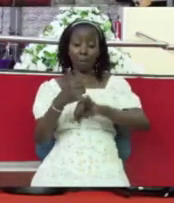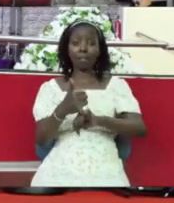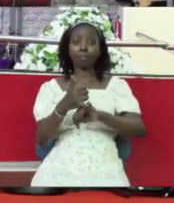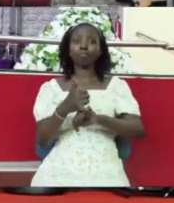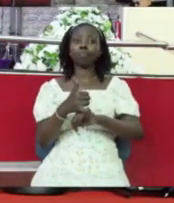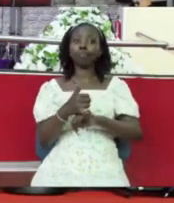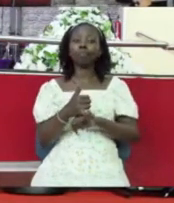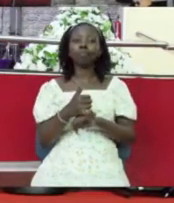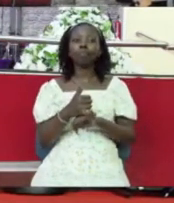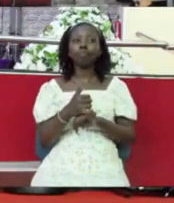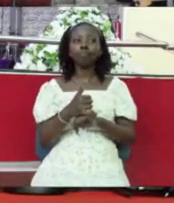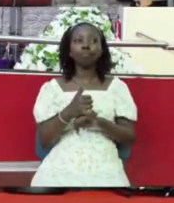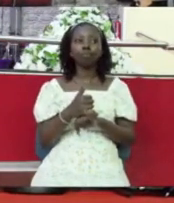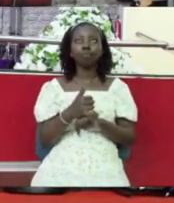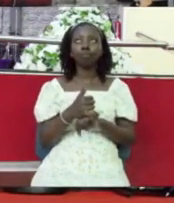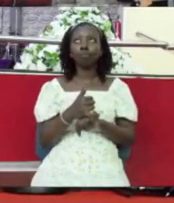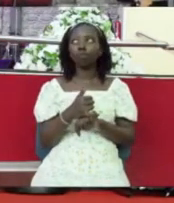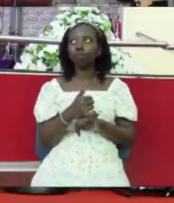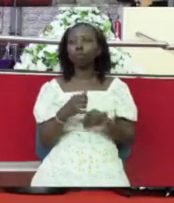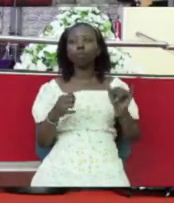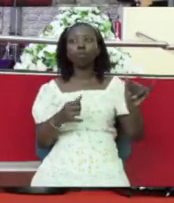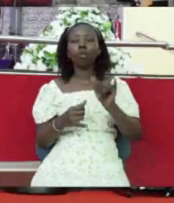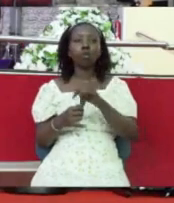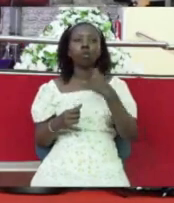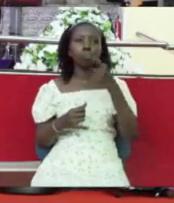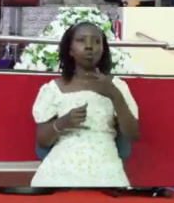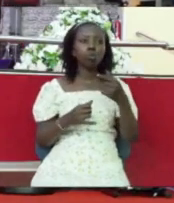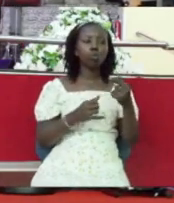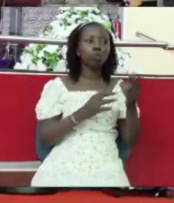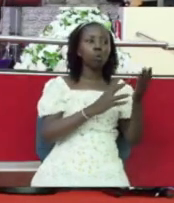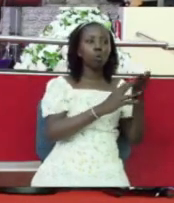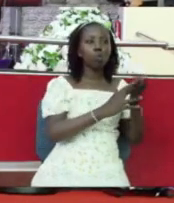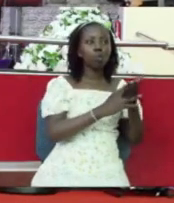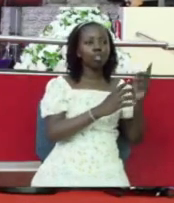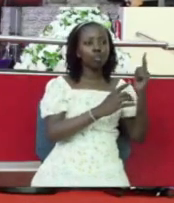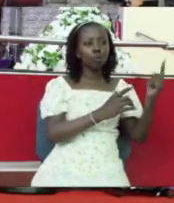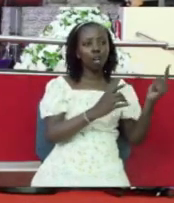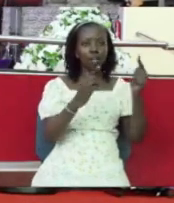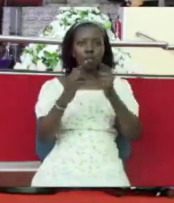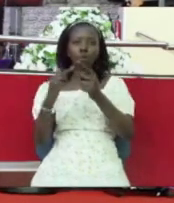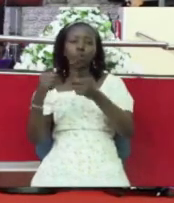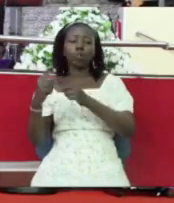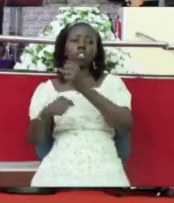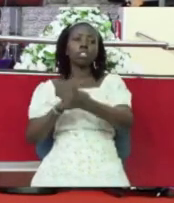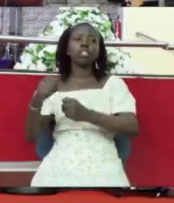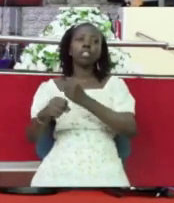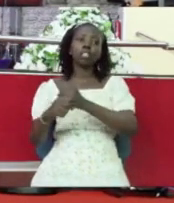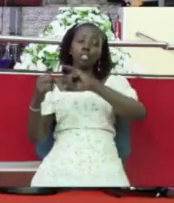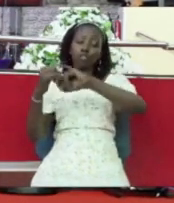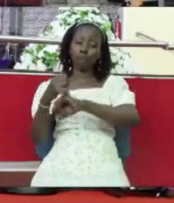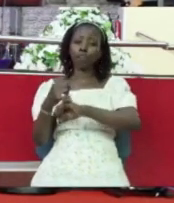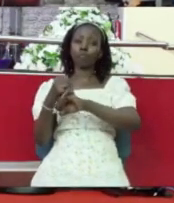Wakati unaoa. Those of us who are between 1 and 6 years of marriage. Wale ambao wako katikati ya